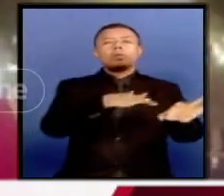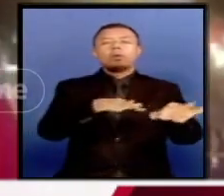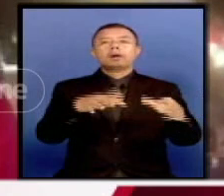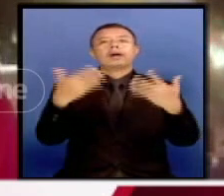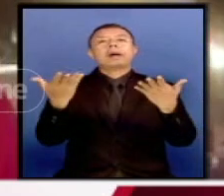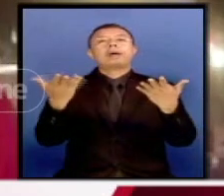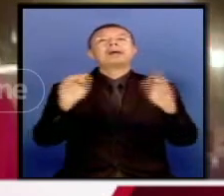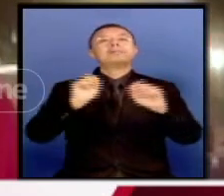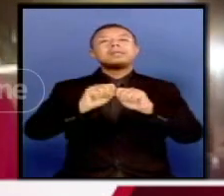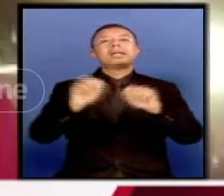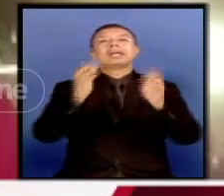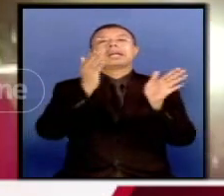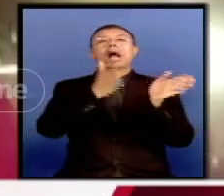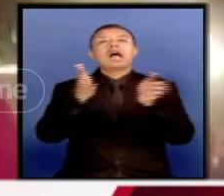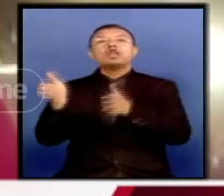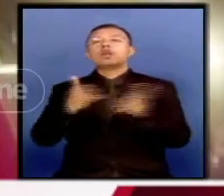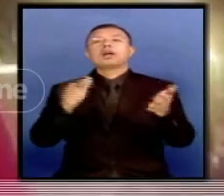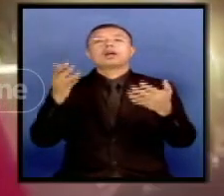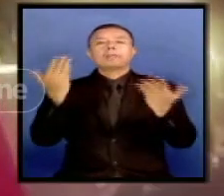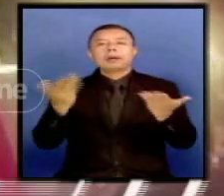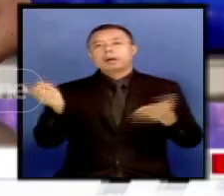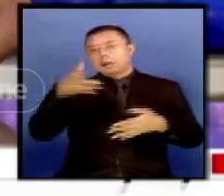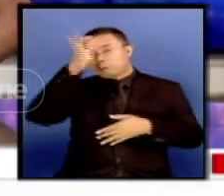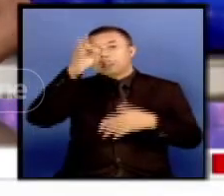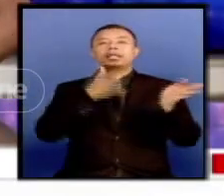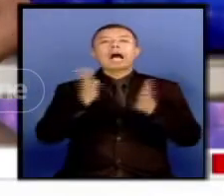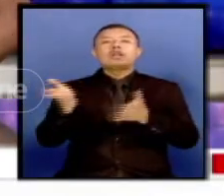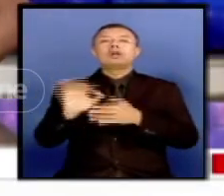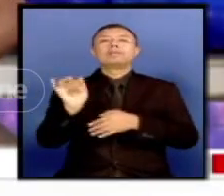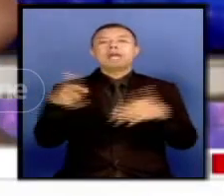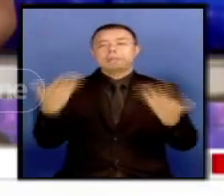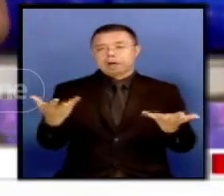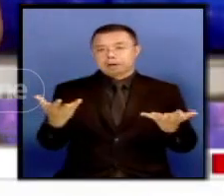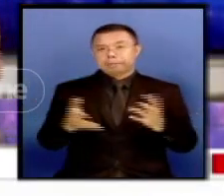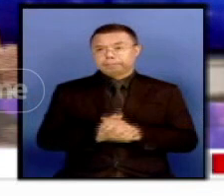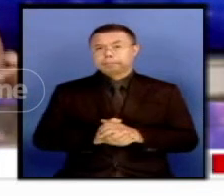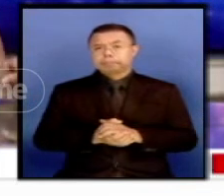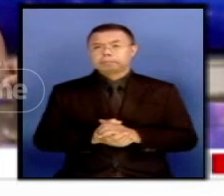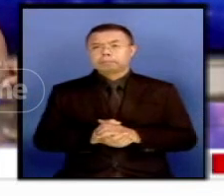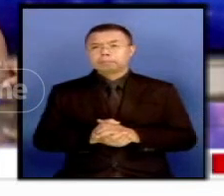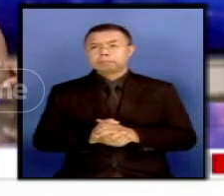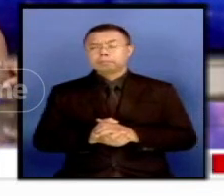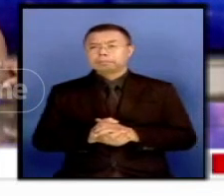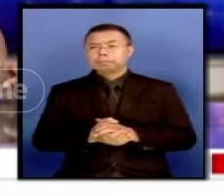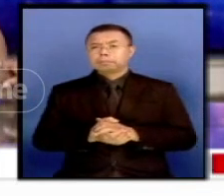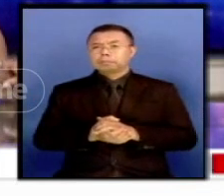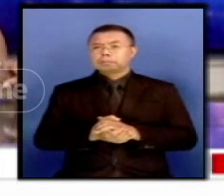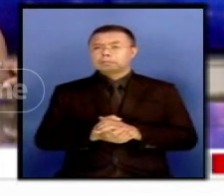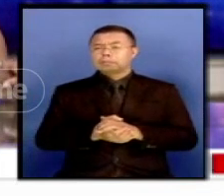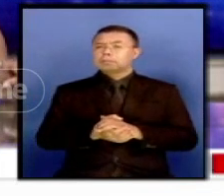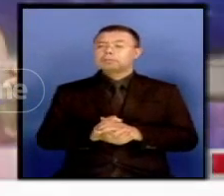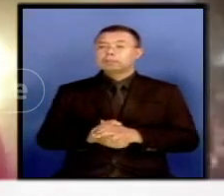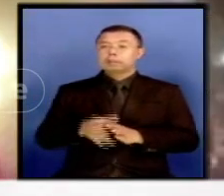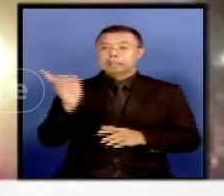skenario ataupun rekayasa lalu lintas dari pihak kepolisian yang akan diberlakukan di sana? Baik, Boni,